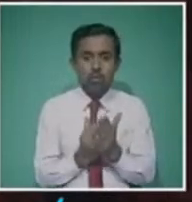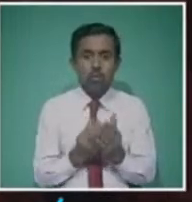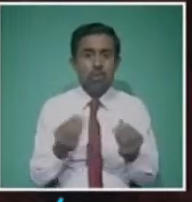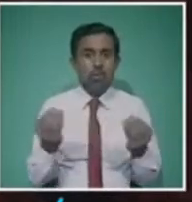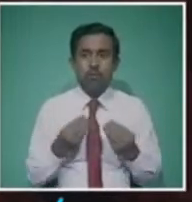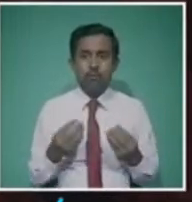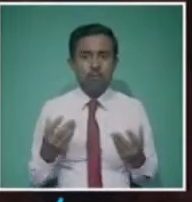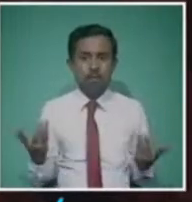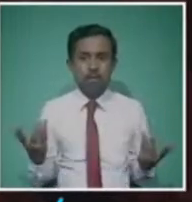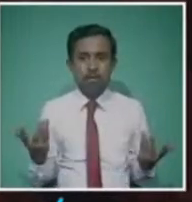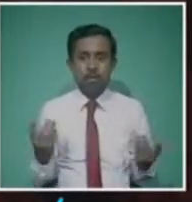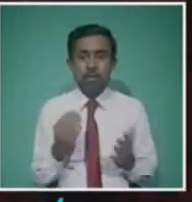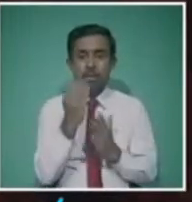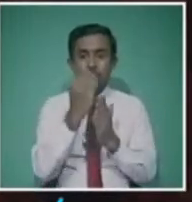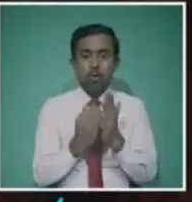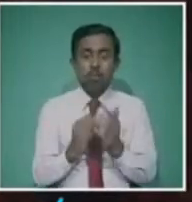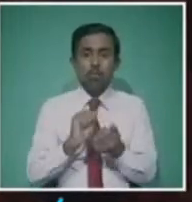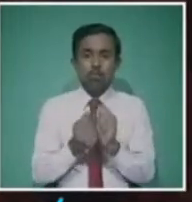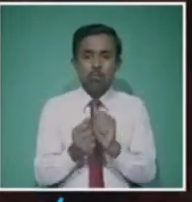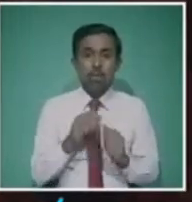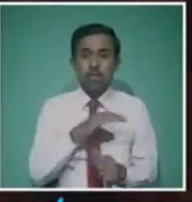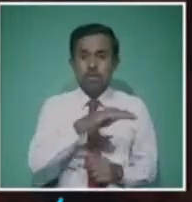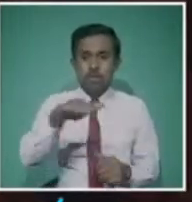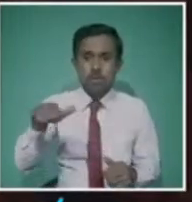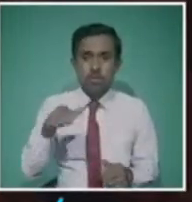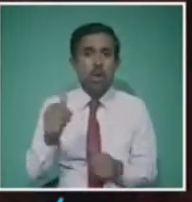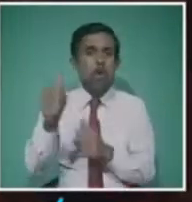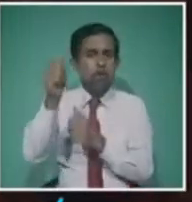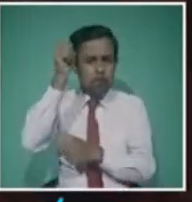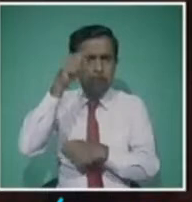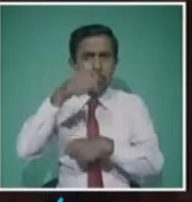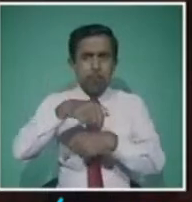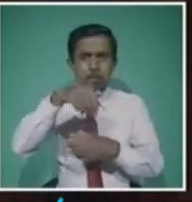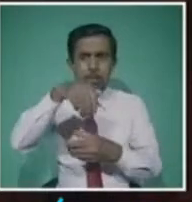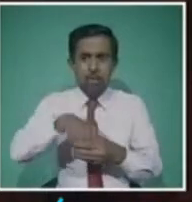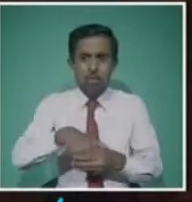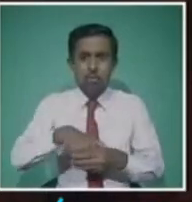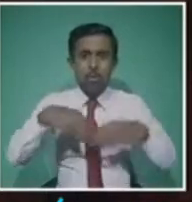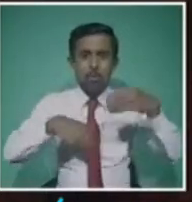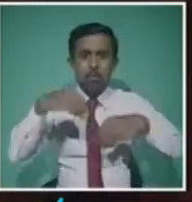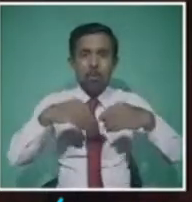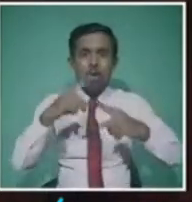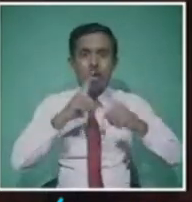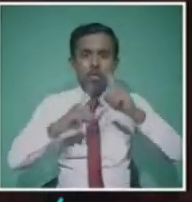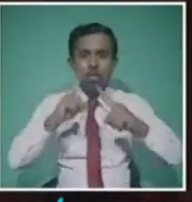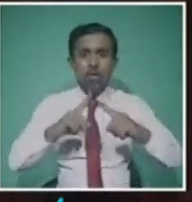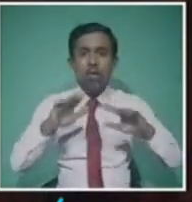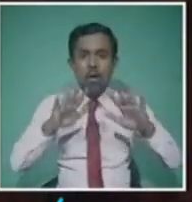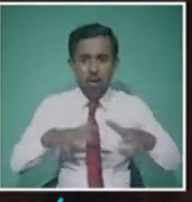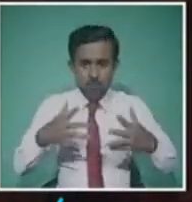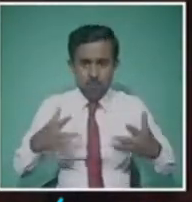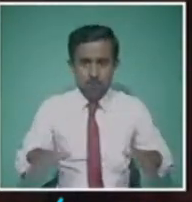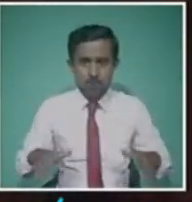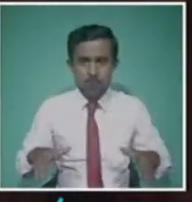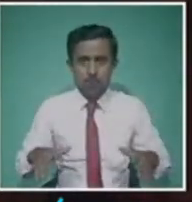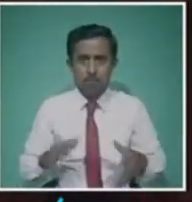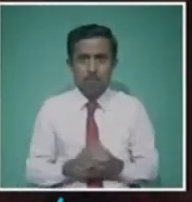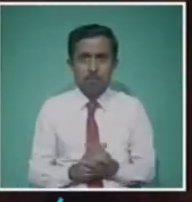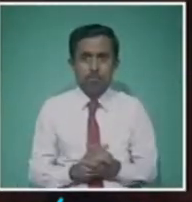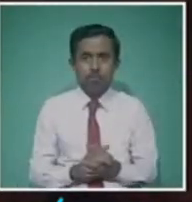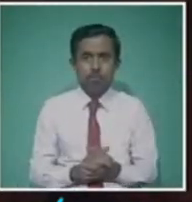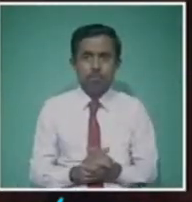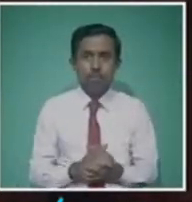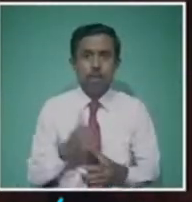నివే ఏ వ్యవస్థ సంశోధనయ మే సమాజే పహుగే కాల పరిచ్ఛేదయ తుల అతివచ దేశపాలన కతికావక ప్రతిఫలయ